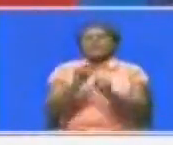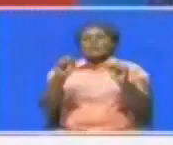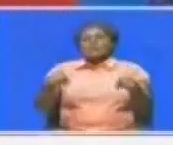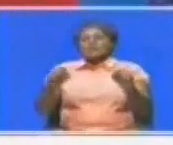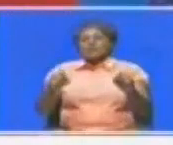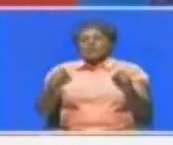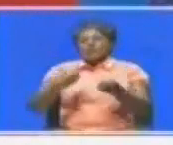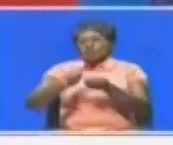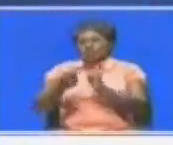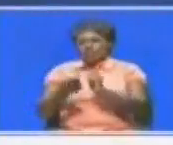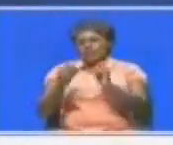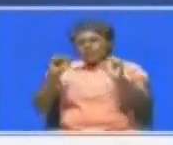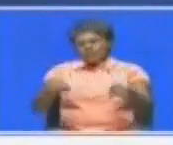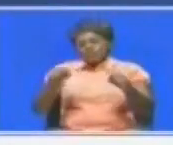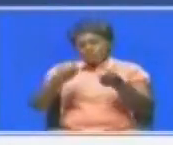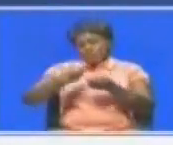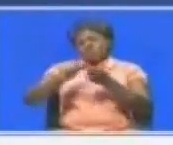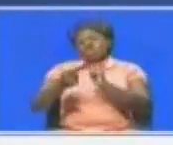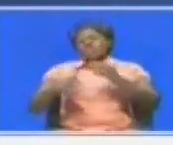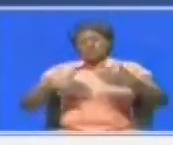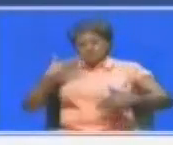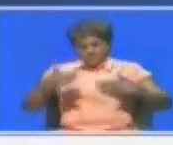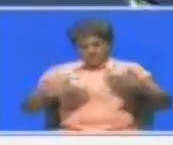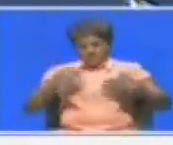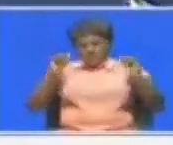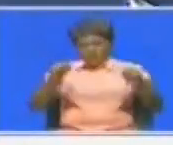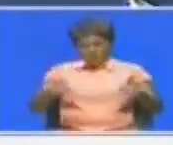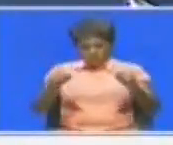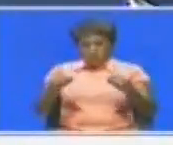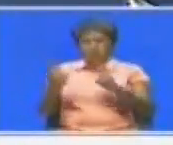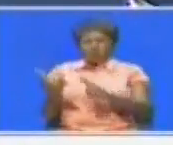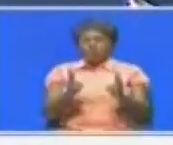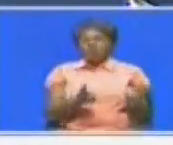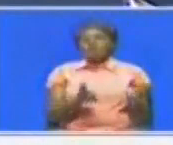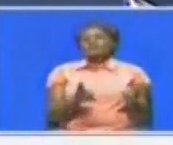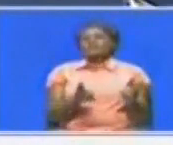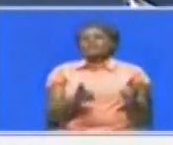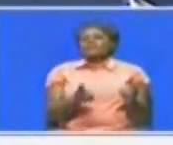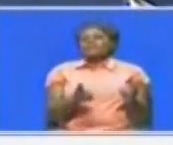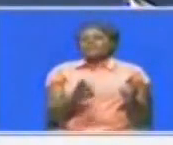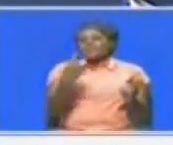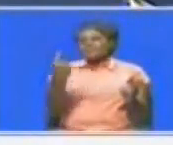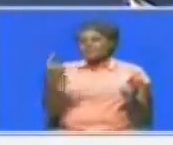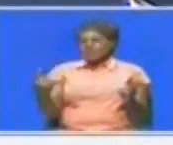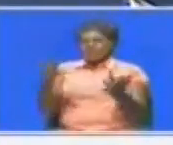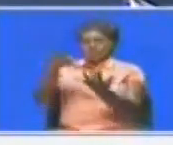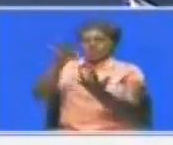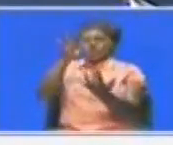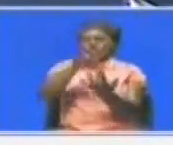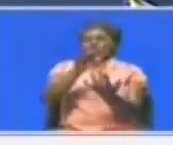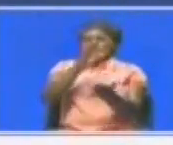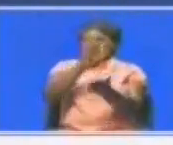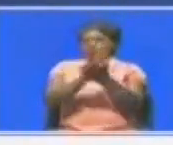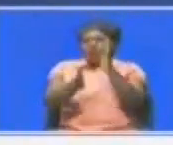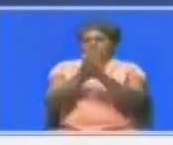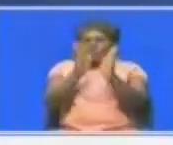mtu kubadilika bikifimbo, inawezekana kama hiyo, inawezekana amezoea, inawezekana. Maanake kila kitu ni choice. Hakuna